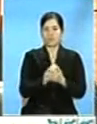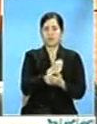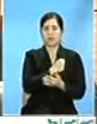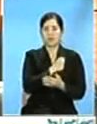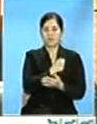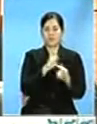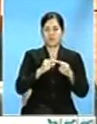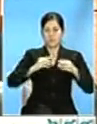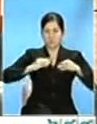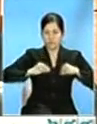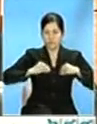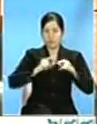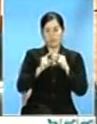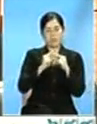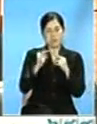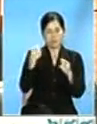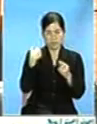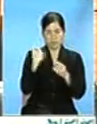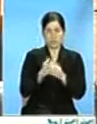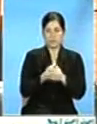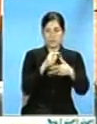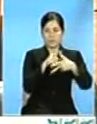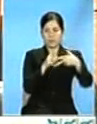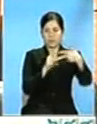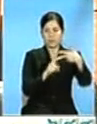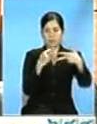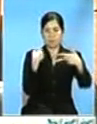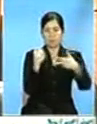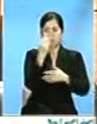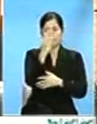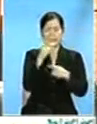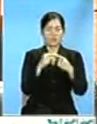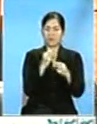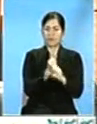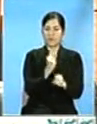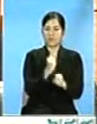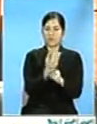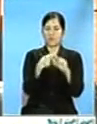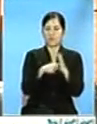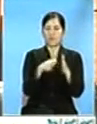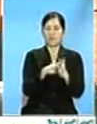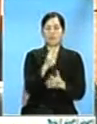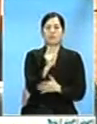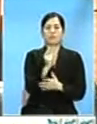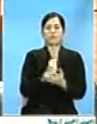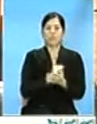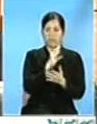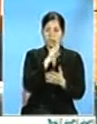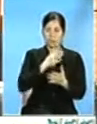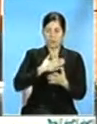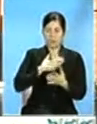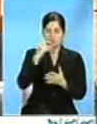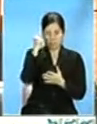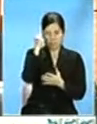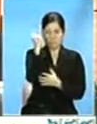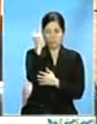กั้นทำไมฮะ3ประโยคนี้สะกดยากนักหนาหรือครับถ้าเรารู้นะครับเราอดท